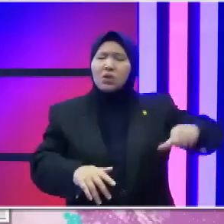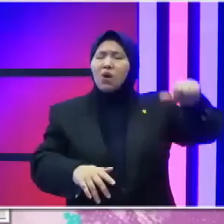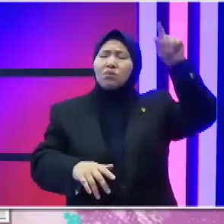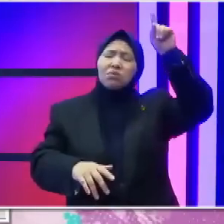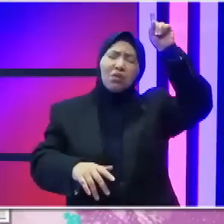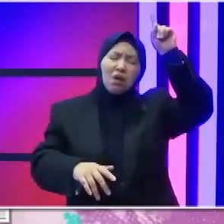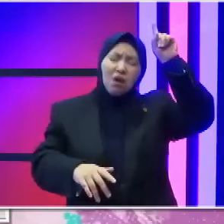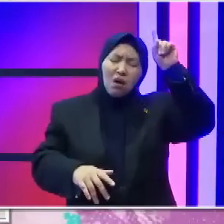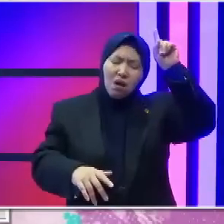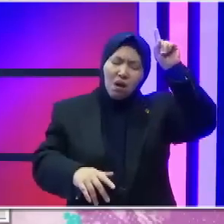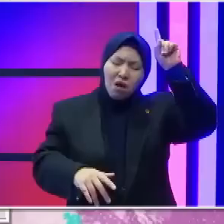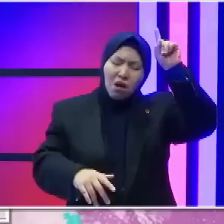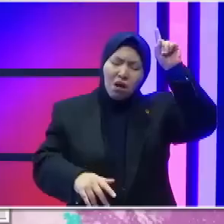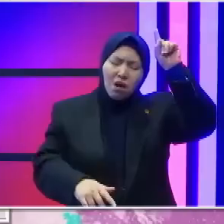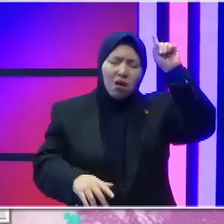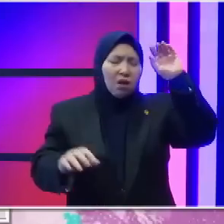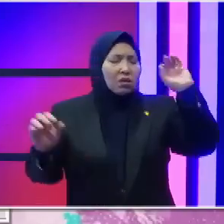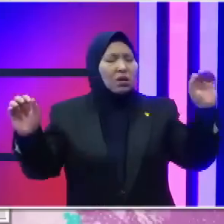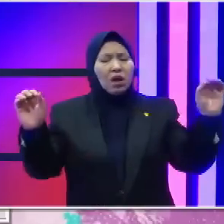الله لا